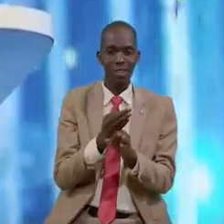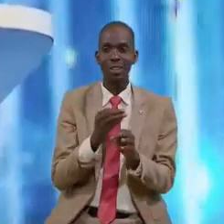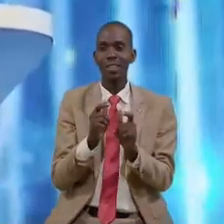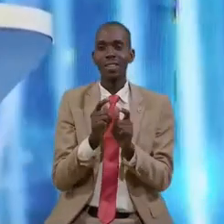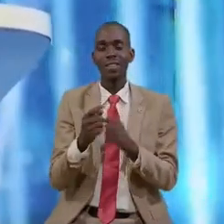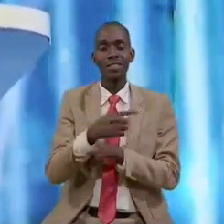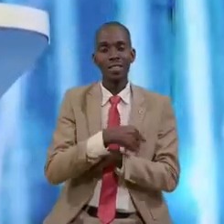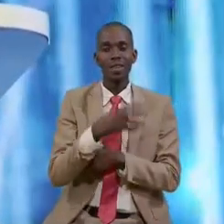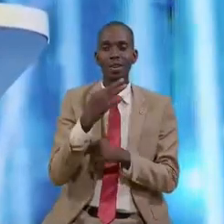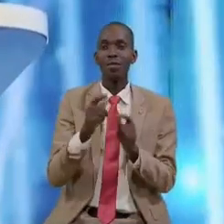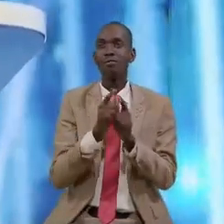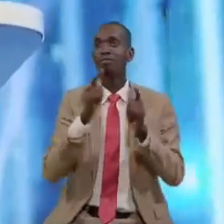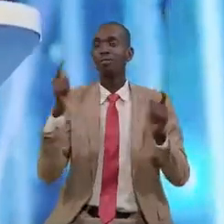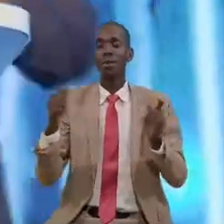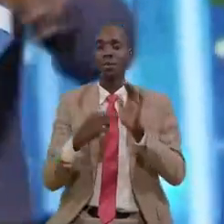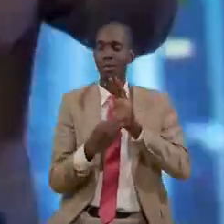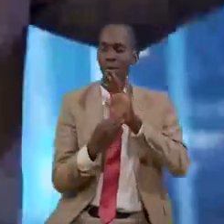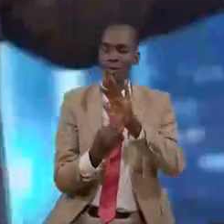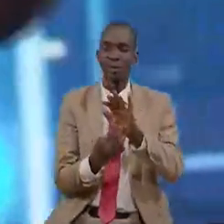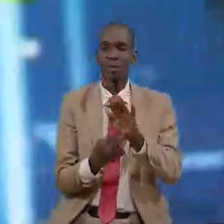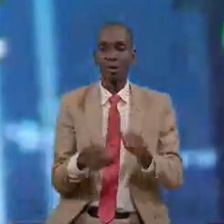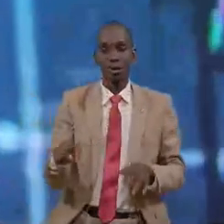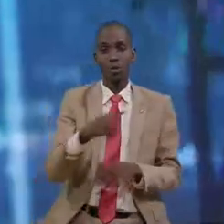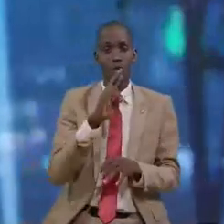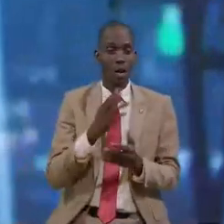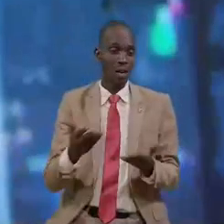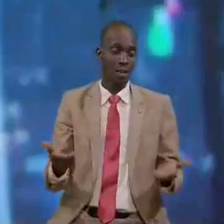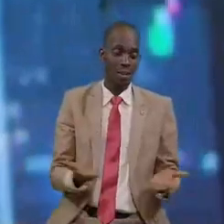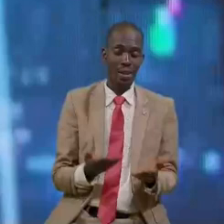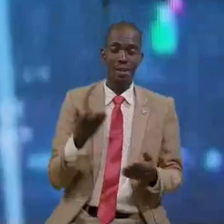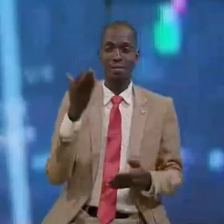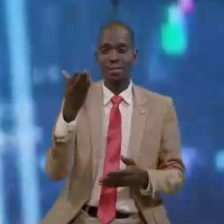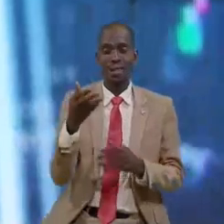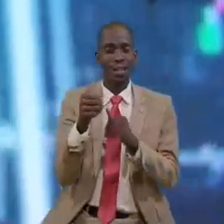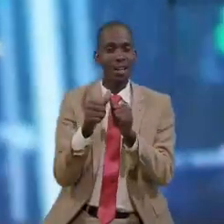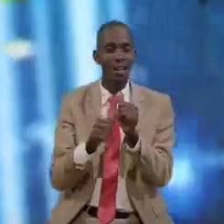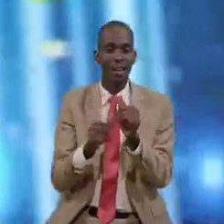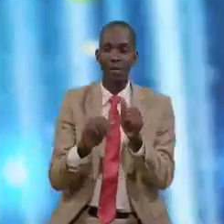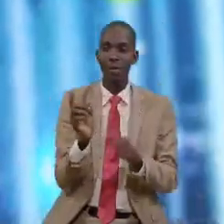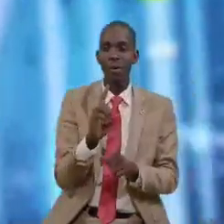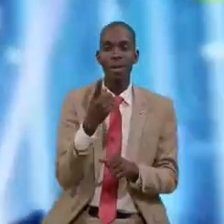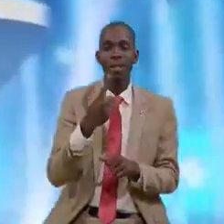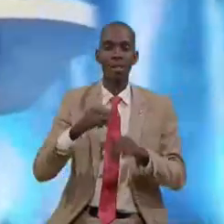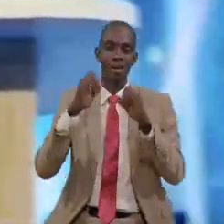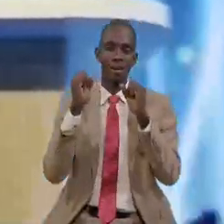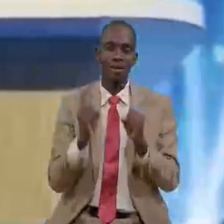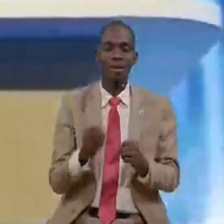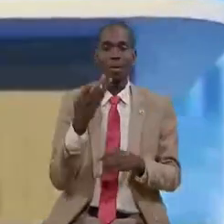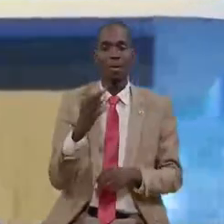grande manifestation, ceux qui sont ici, ceux qui sont là, partout. La puissance du